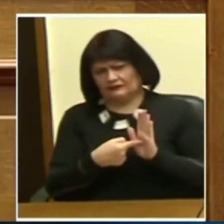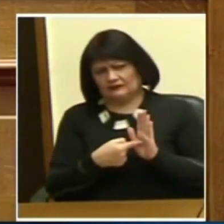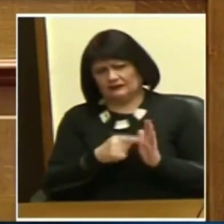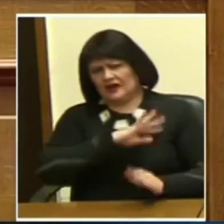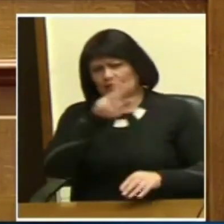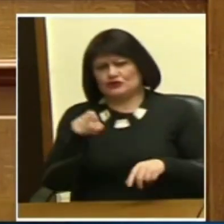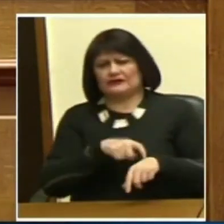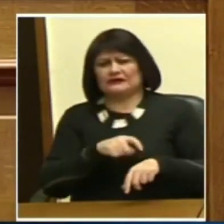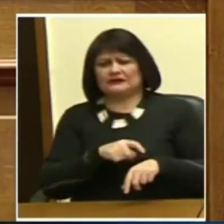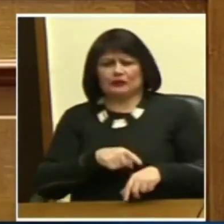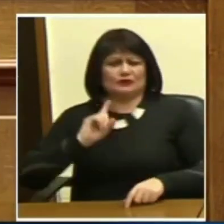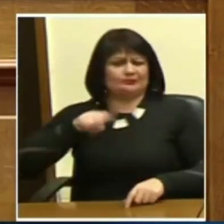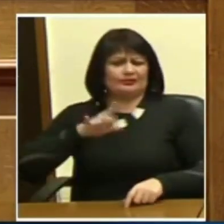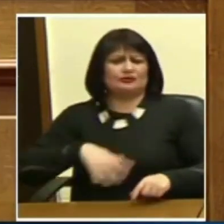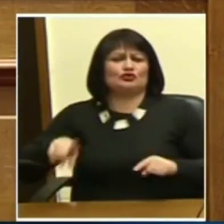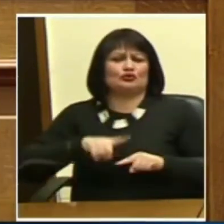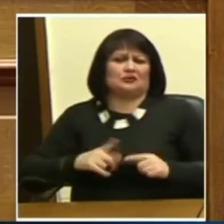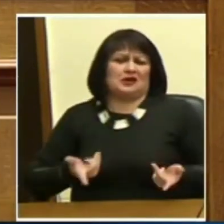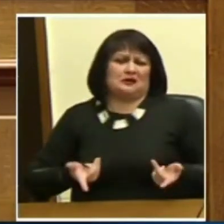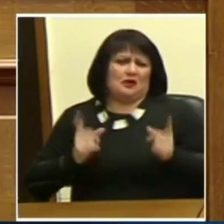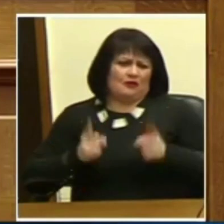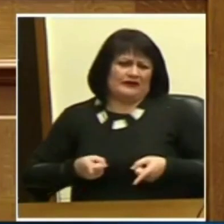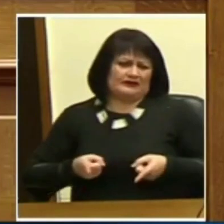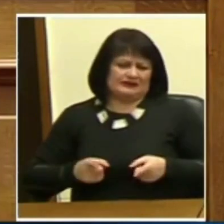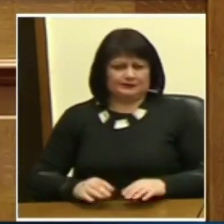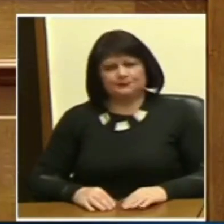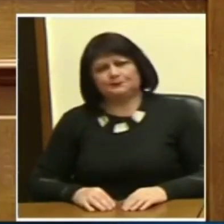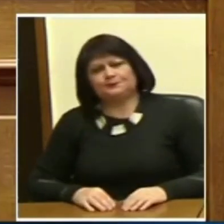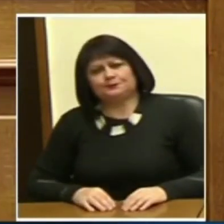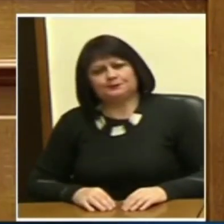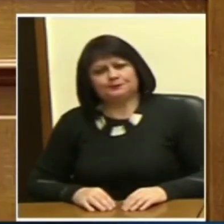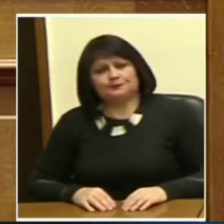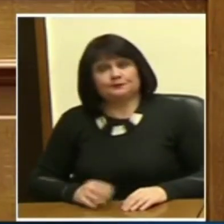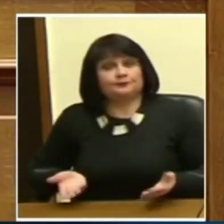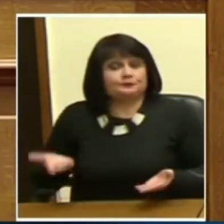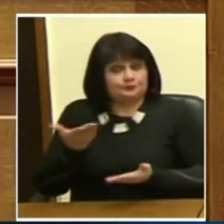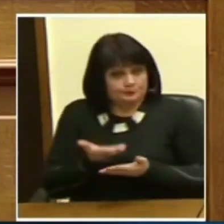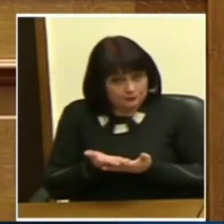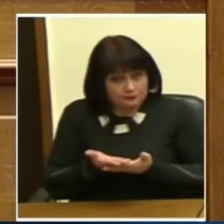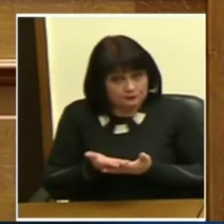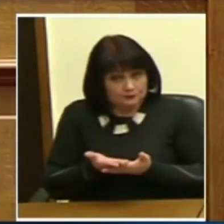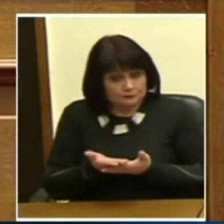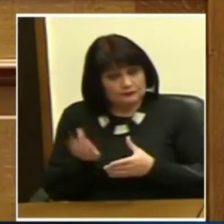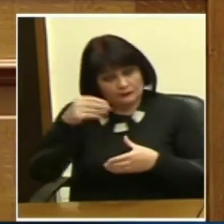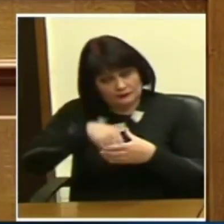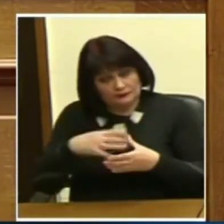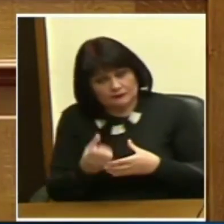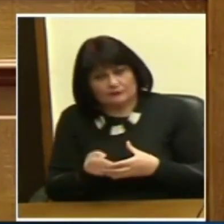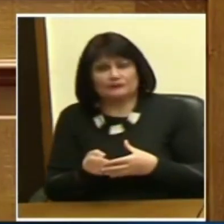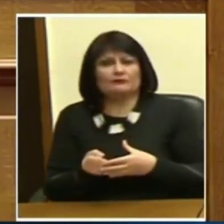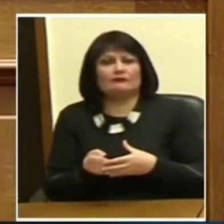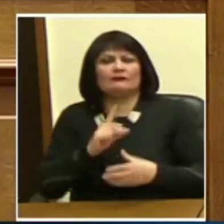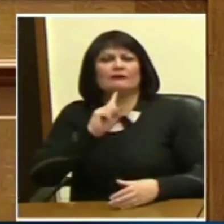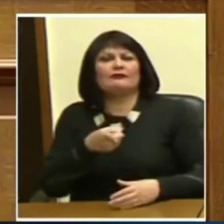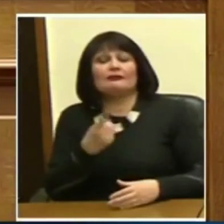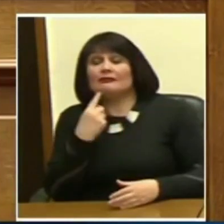σήμερα. Επιπρόσθετα τώρα το γεγονός ότι η πρόταση περιλαμβάνει και διάταξη σύμφωνα με